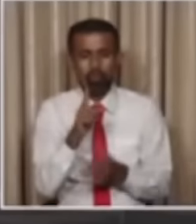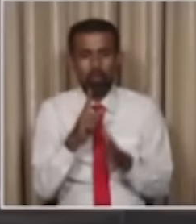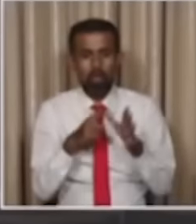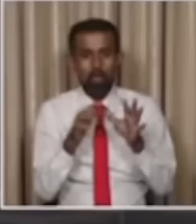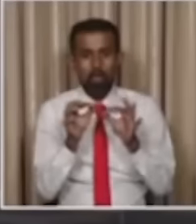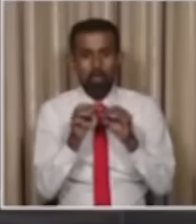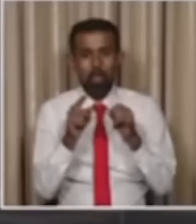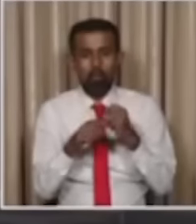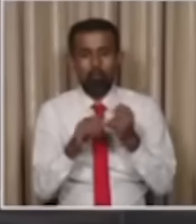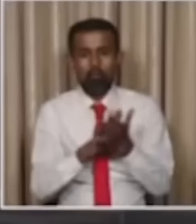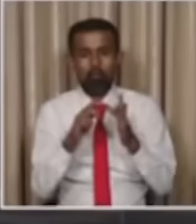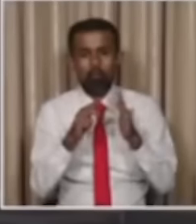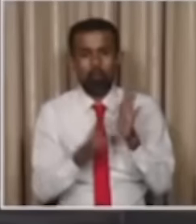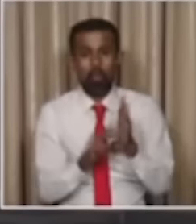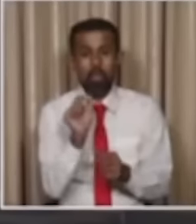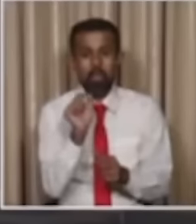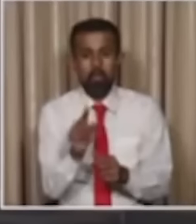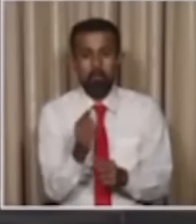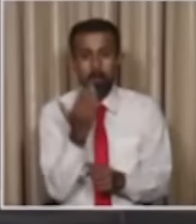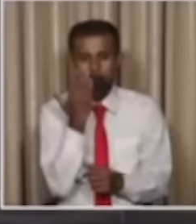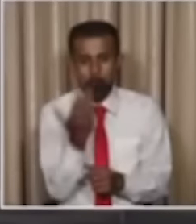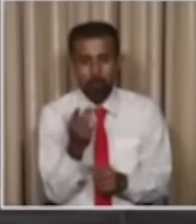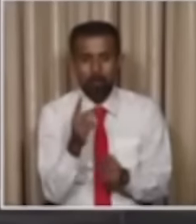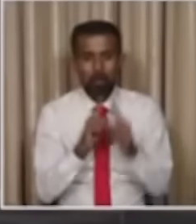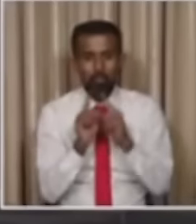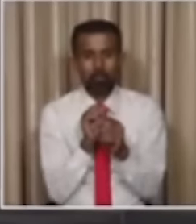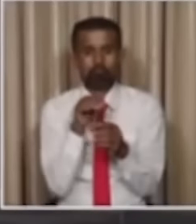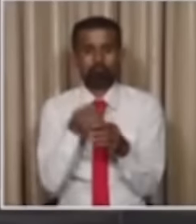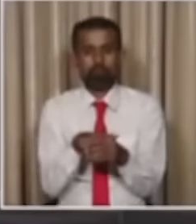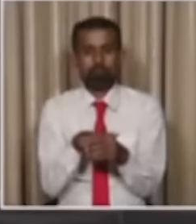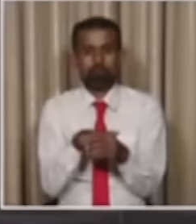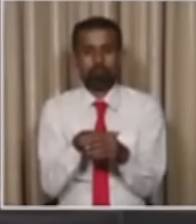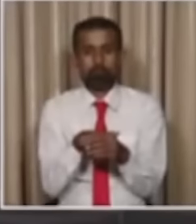නමින් පෙනී ඉඳලා තමයි ඒ සාකච්ඡාවලට සහභාගී වෙලා